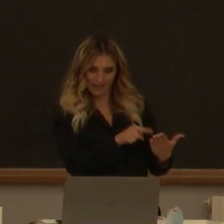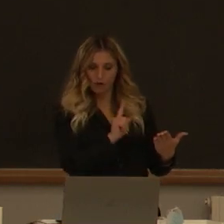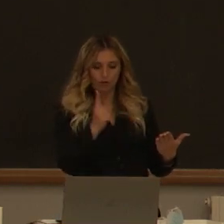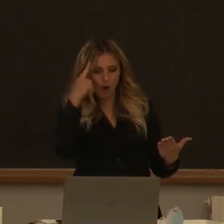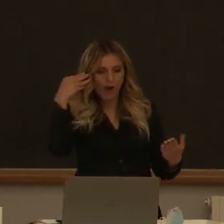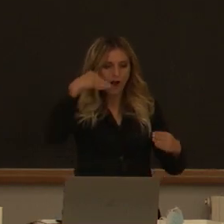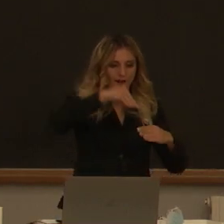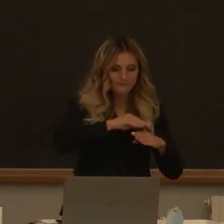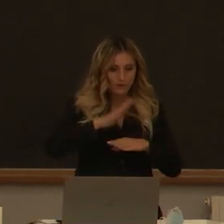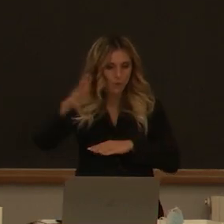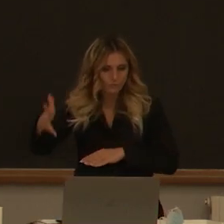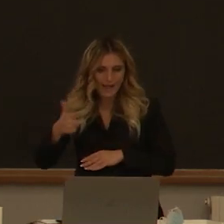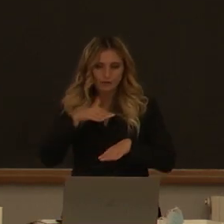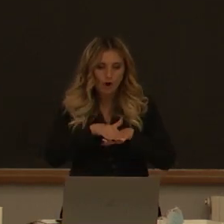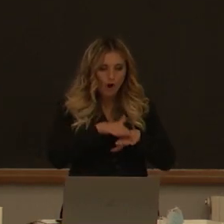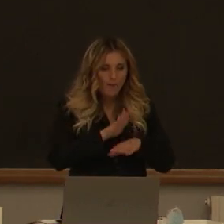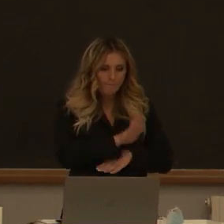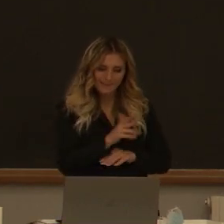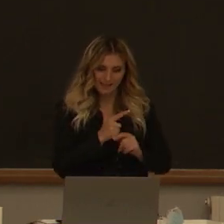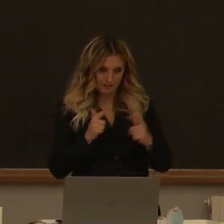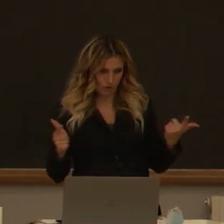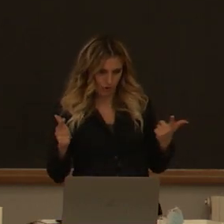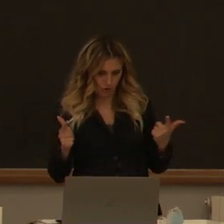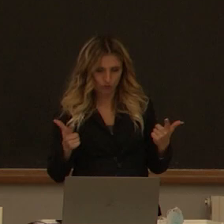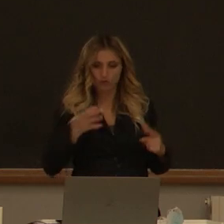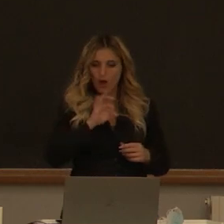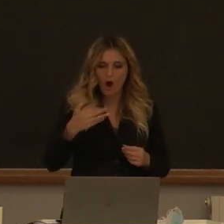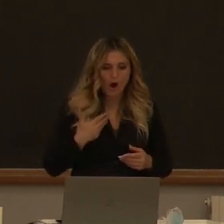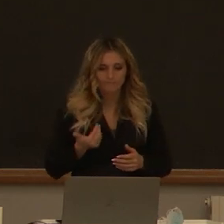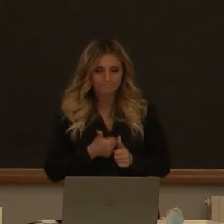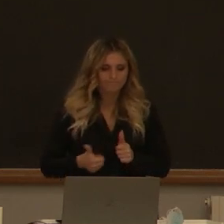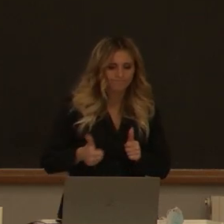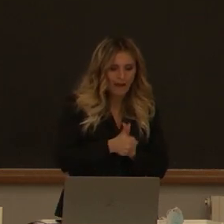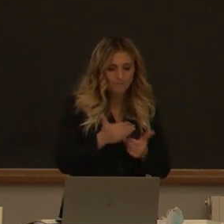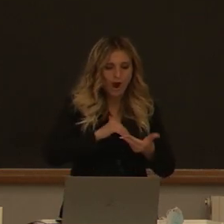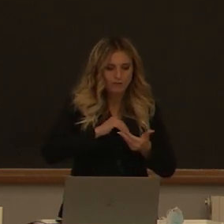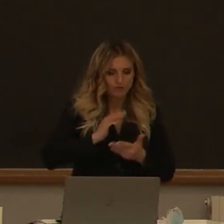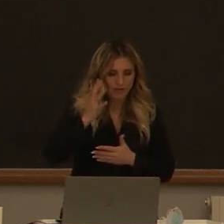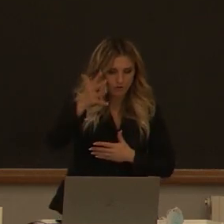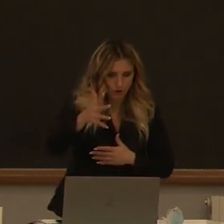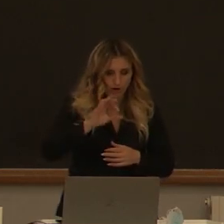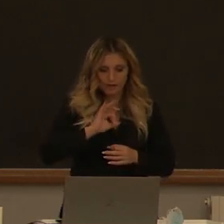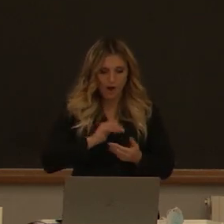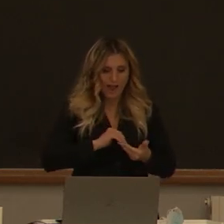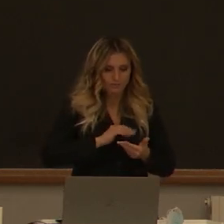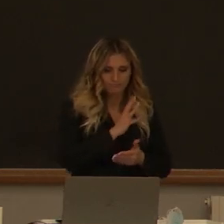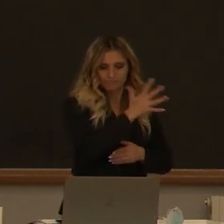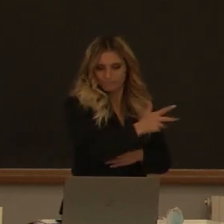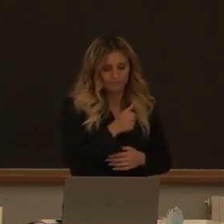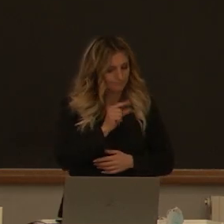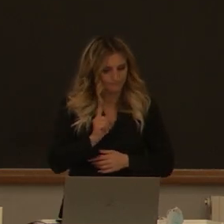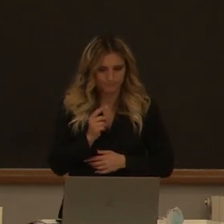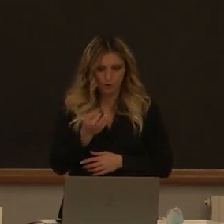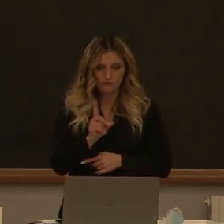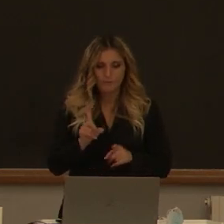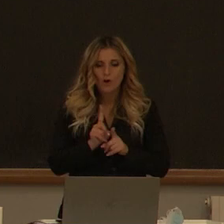associate, associazioni naturalistiche, associazioni, diciamo, di tutela ambientale, eccetera, che molto spesso paradossalmente è come